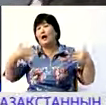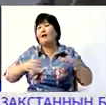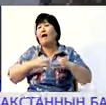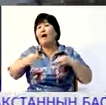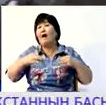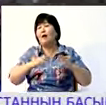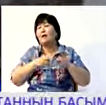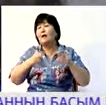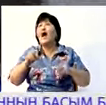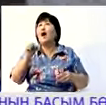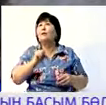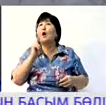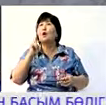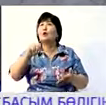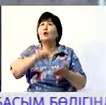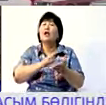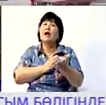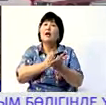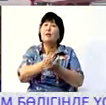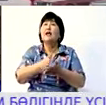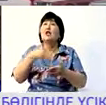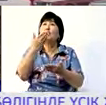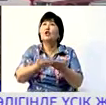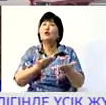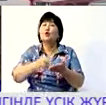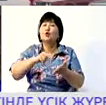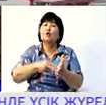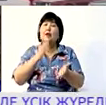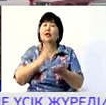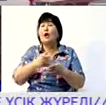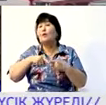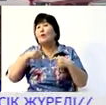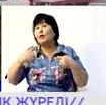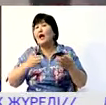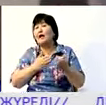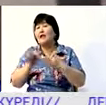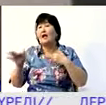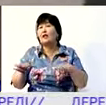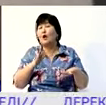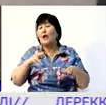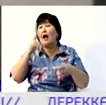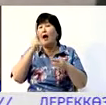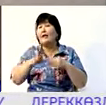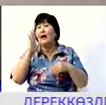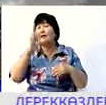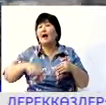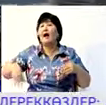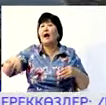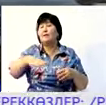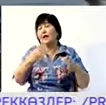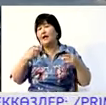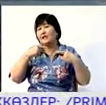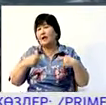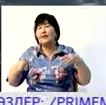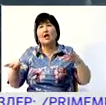ауылдарына барып, Әміржан Қосанов ұстанған бағыттарын жеткізу жоспарда бар. Бұдан бөлек саяси науқан аяқталғанша аймақта тағы бір